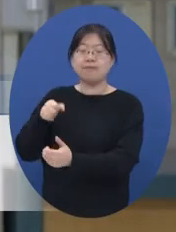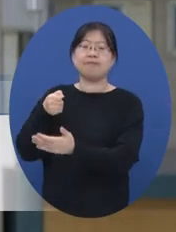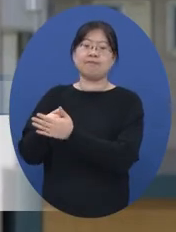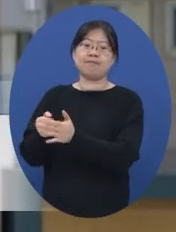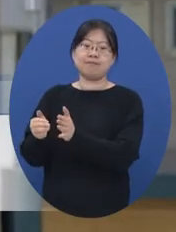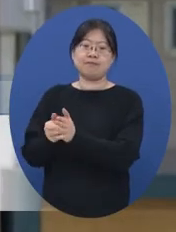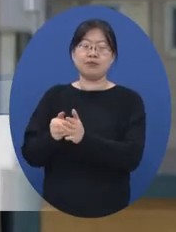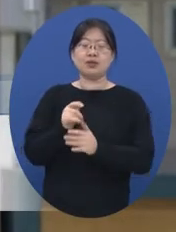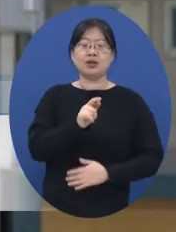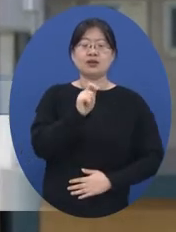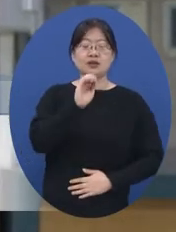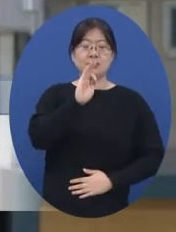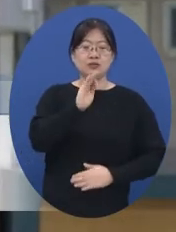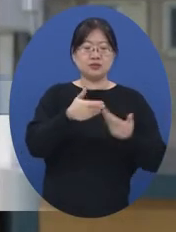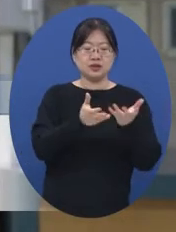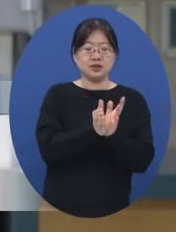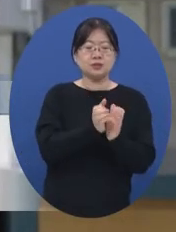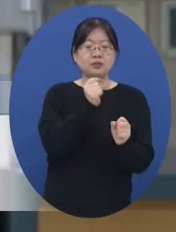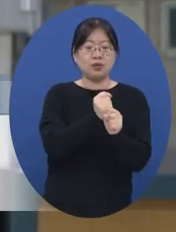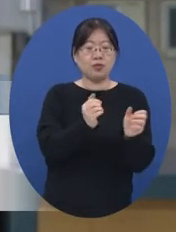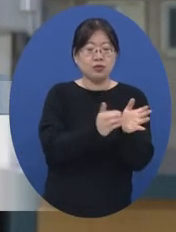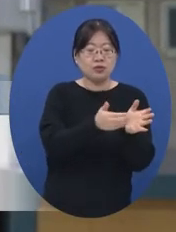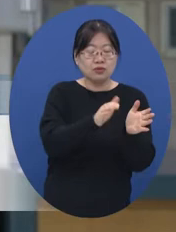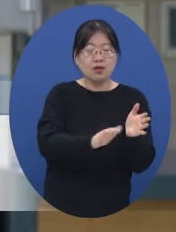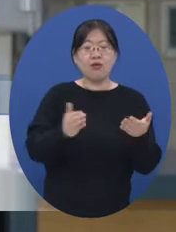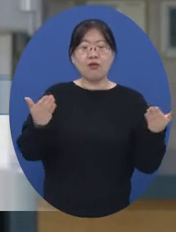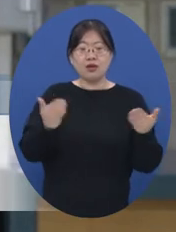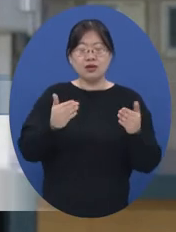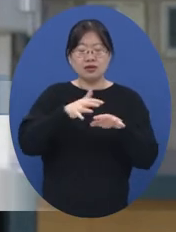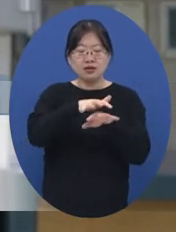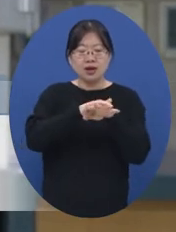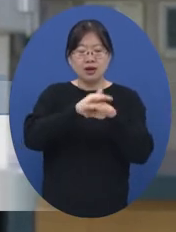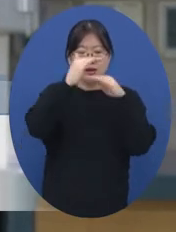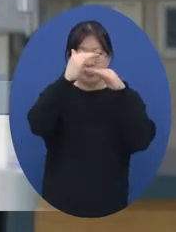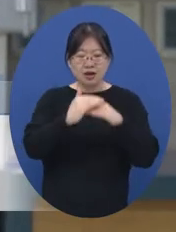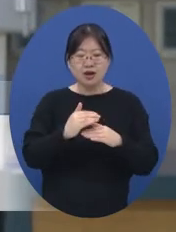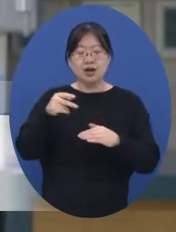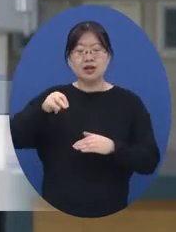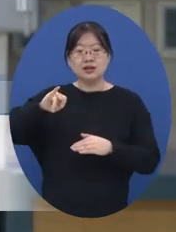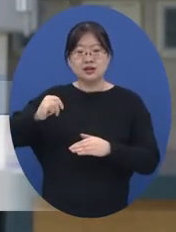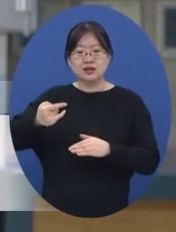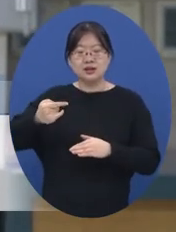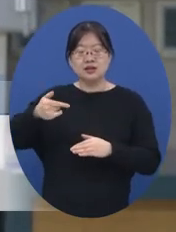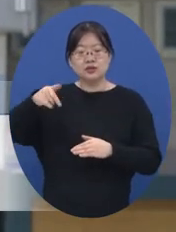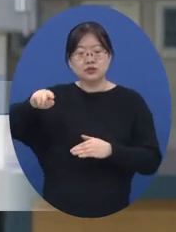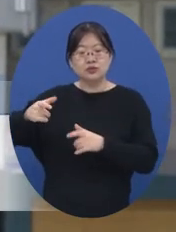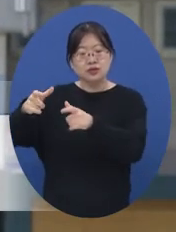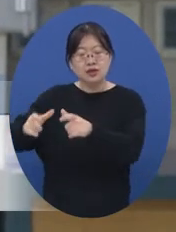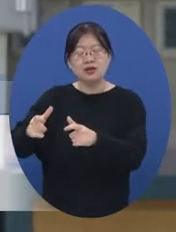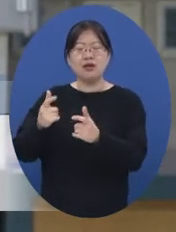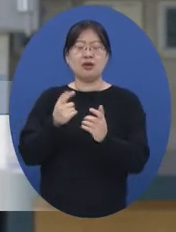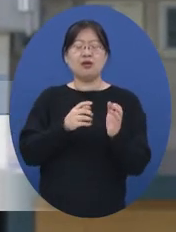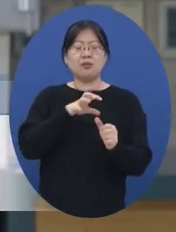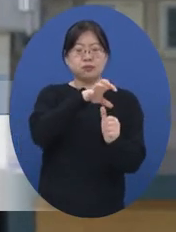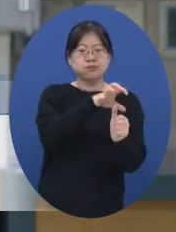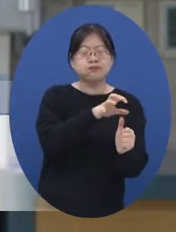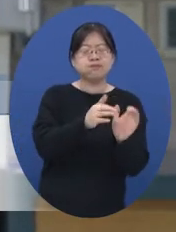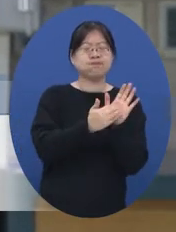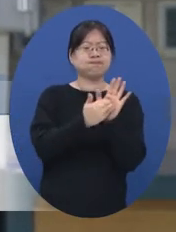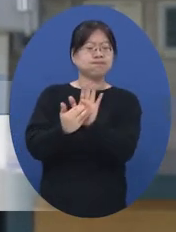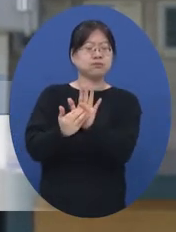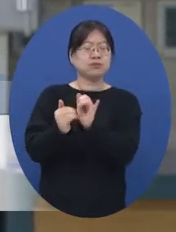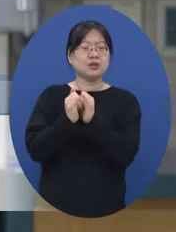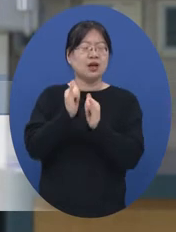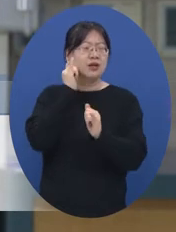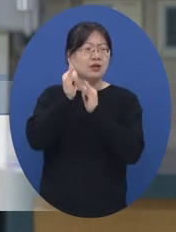tf 팀을 구성 을 했는데 업무 책에는 시군에서 경리 거부 자나 그 연락